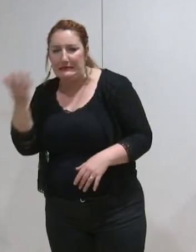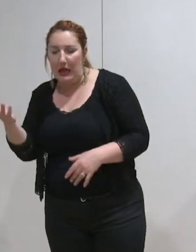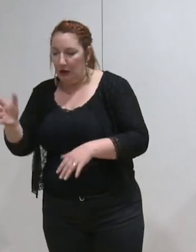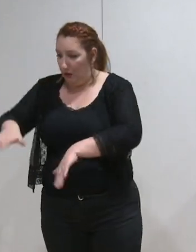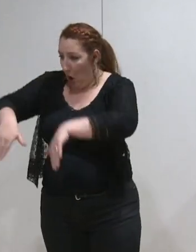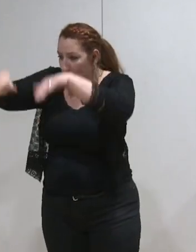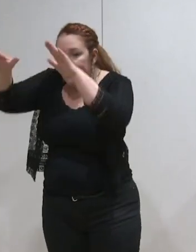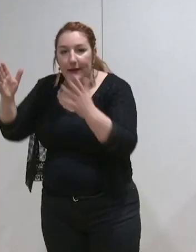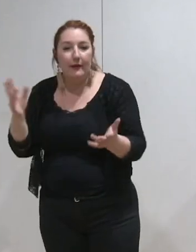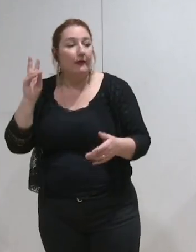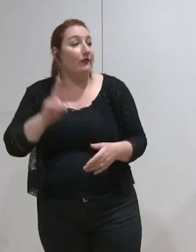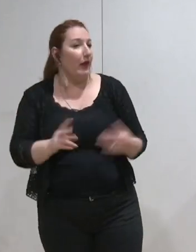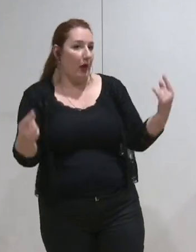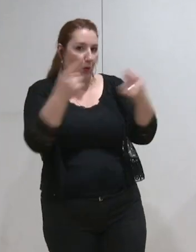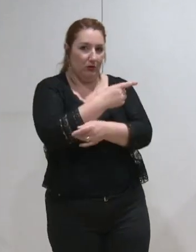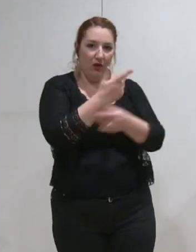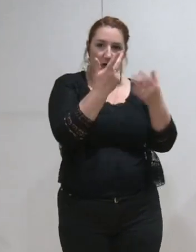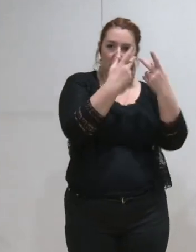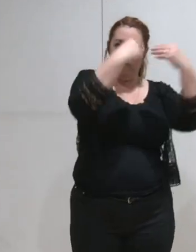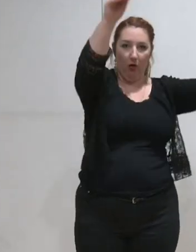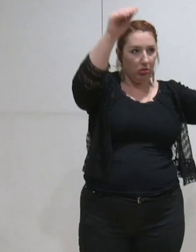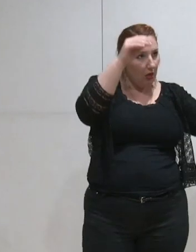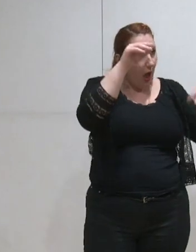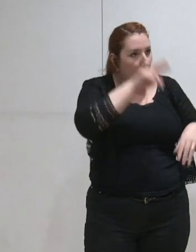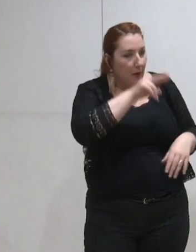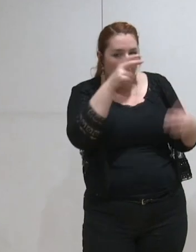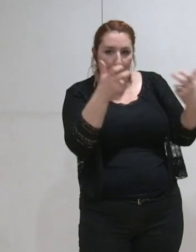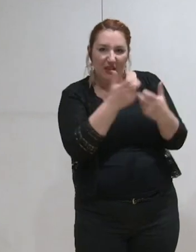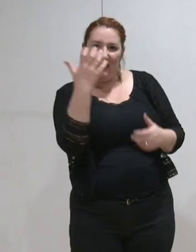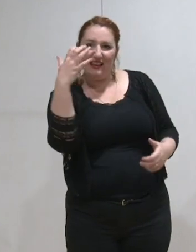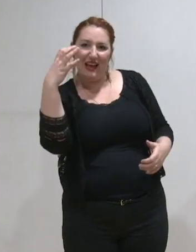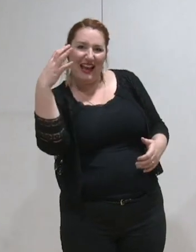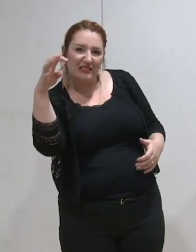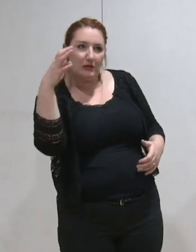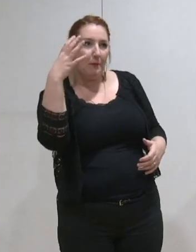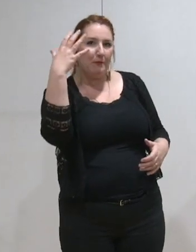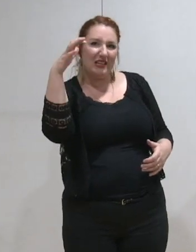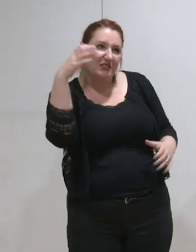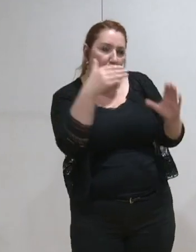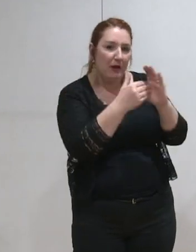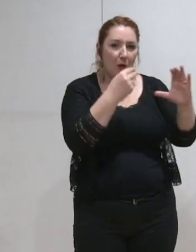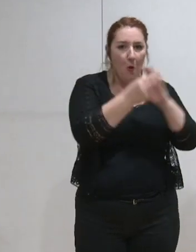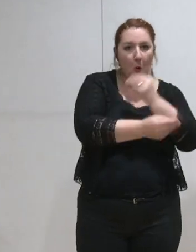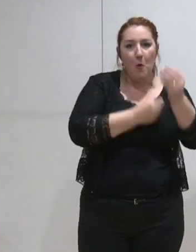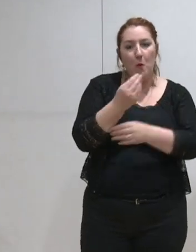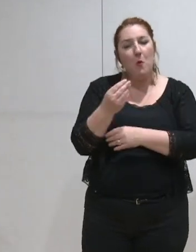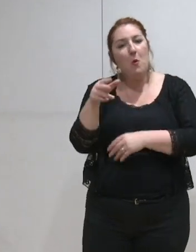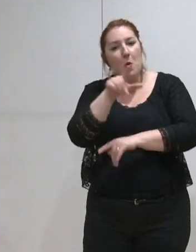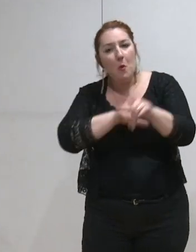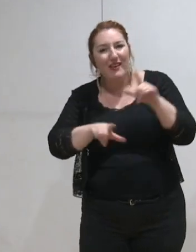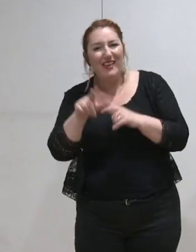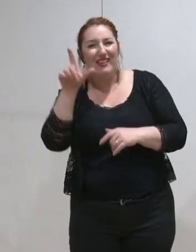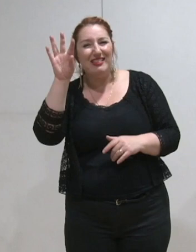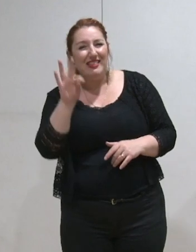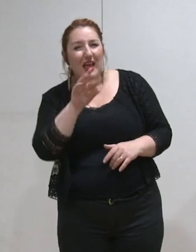dans notre ville en vente à 400000 € 500000 € ou plus et des ou des loyers de 1000 € par mois pour un T3 c'est ça la